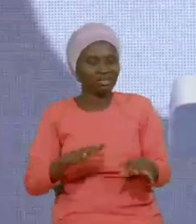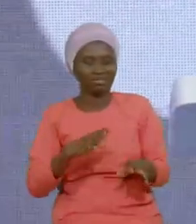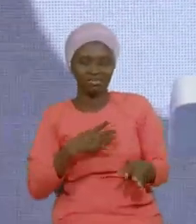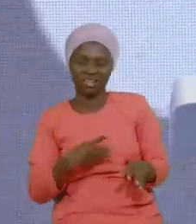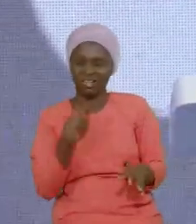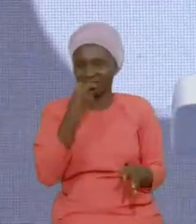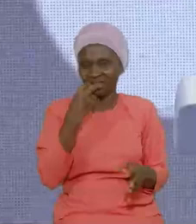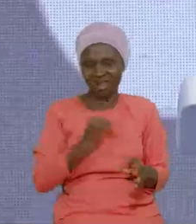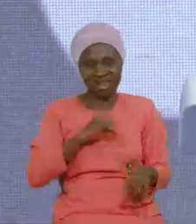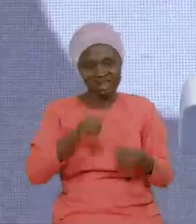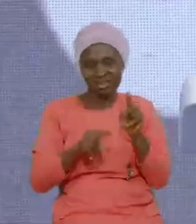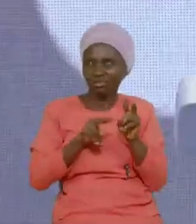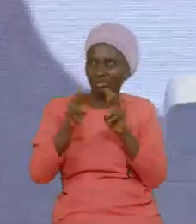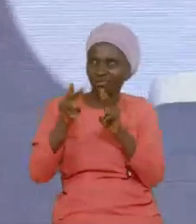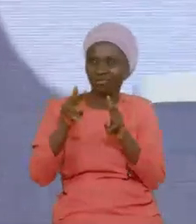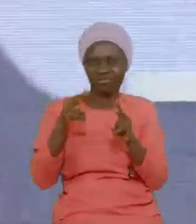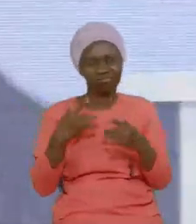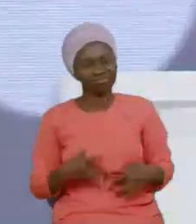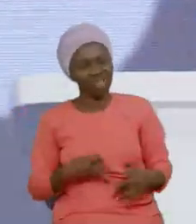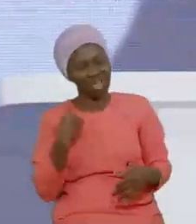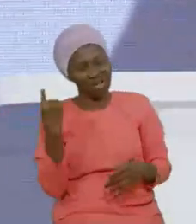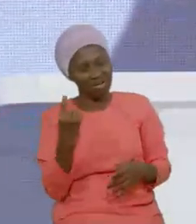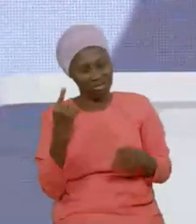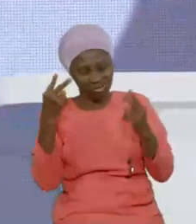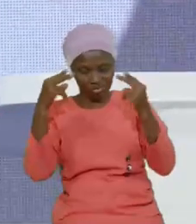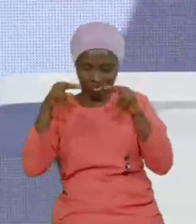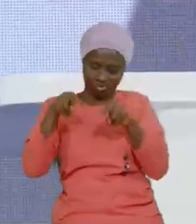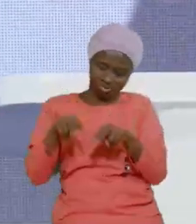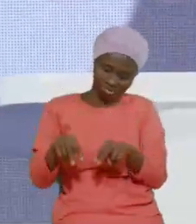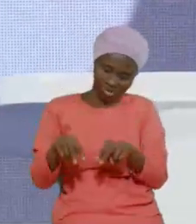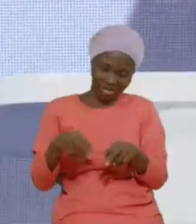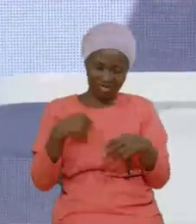Je ne peux pas lever la tête. J'ai toujours la tête baissée.